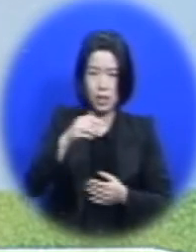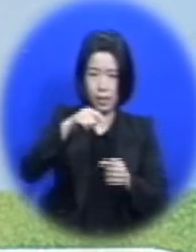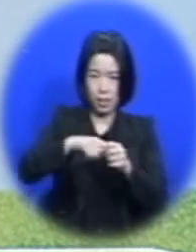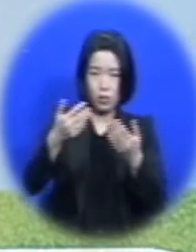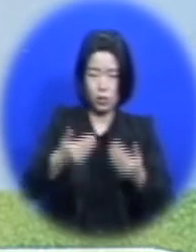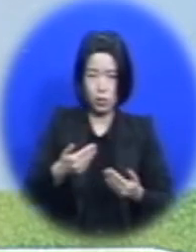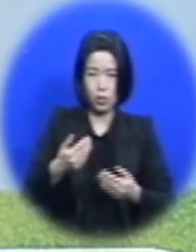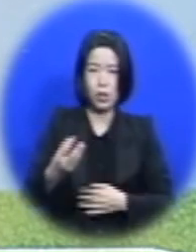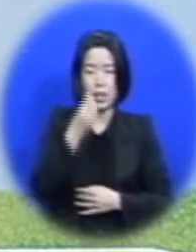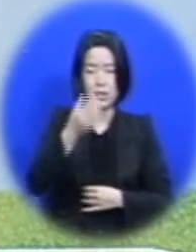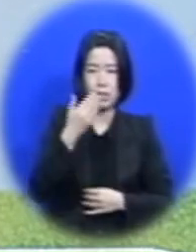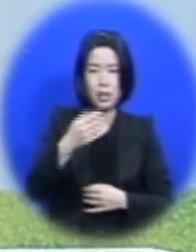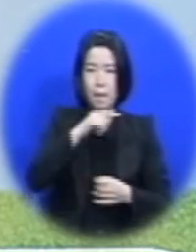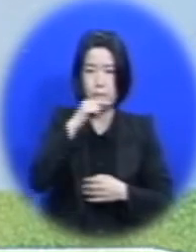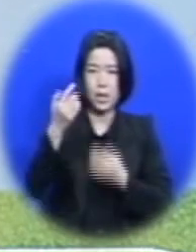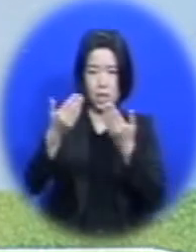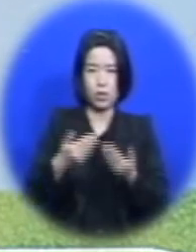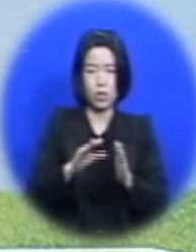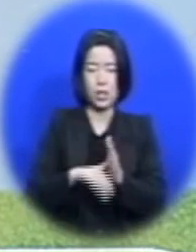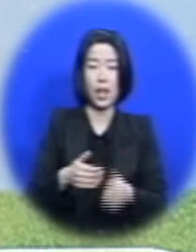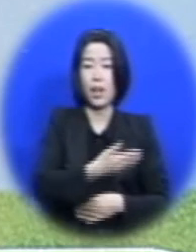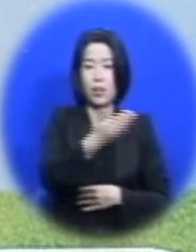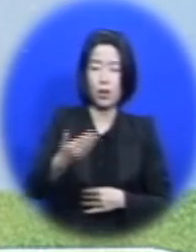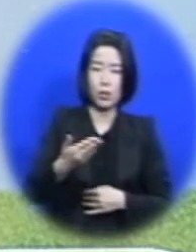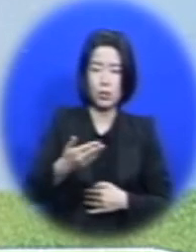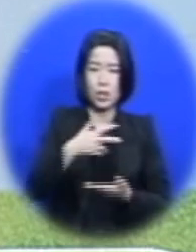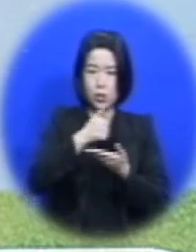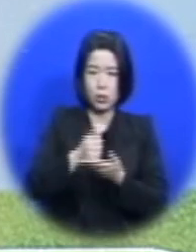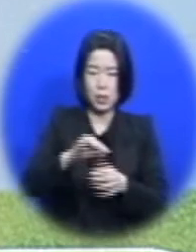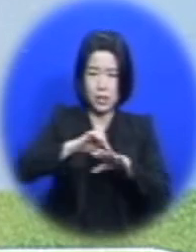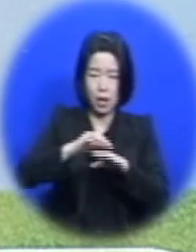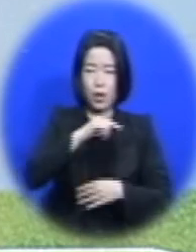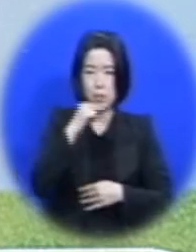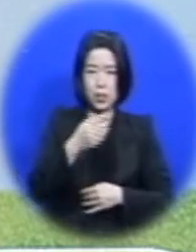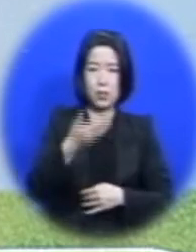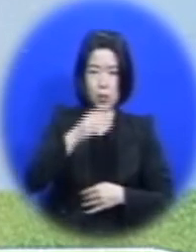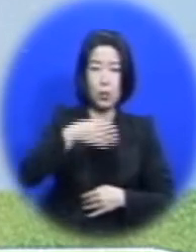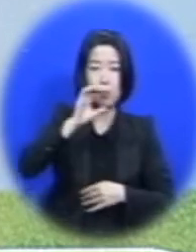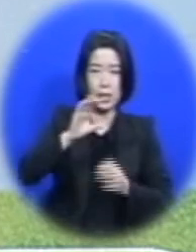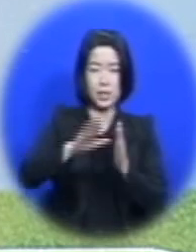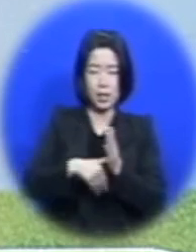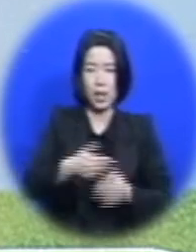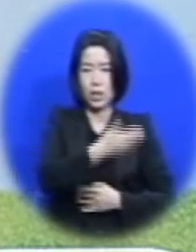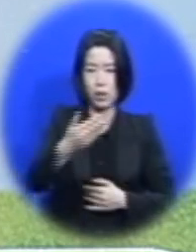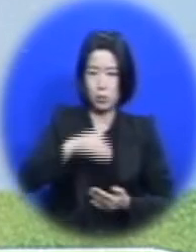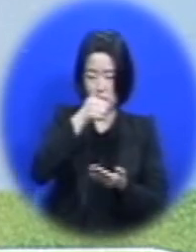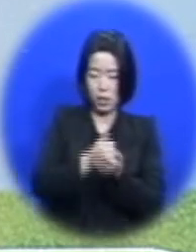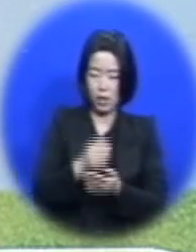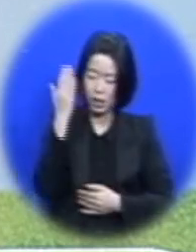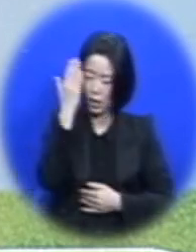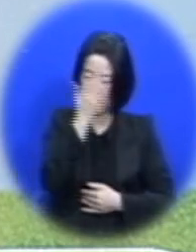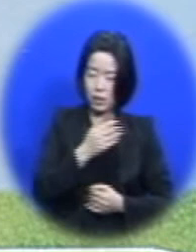정찬 피를 여러분에게 주실 때 여러분의 주님의 살과 피를 먹고 마시면서 여러분의 죄가 깨끗하게